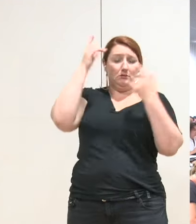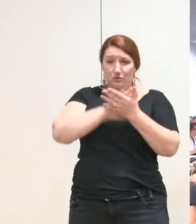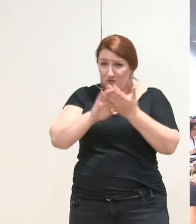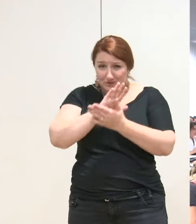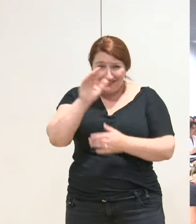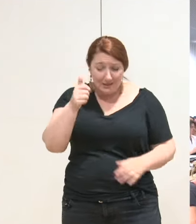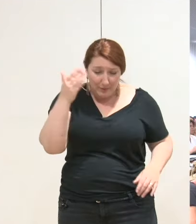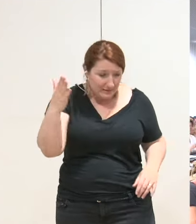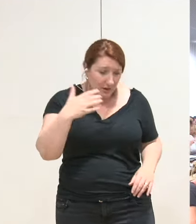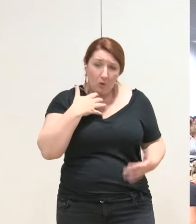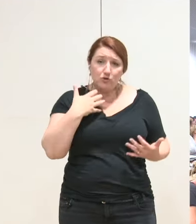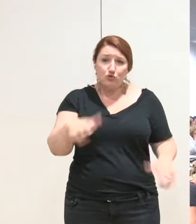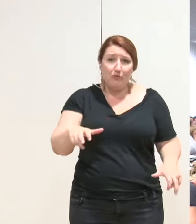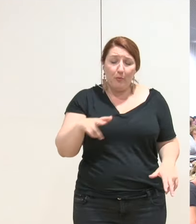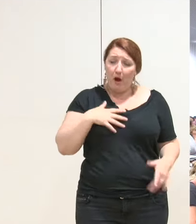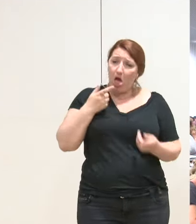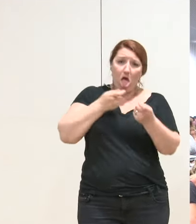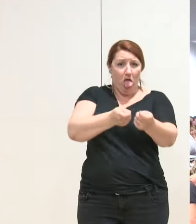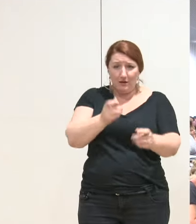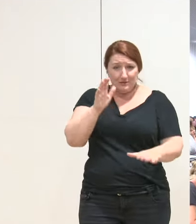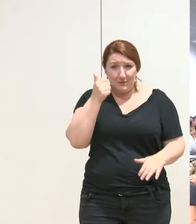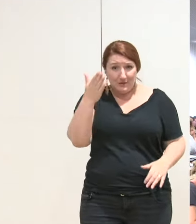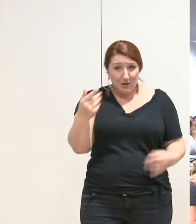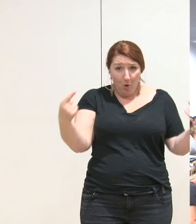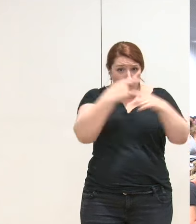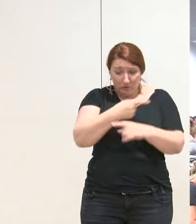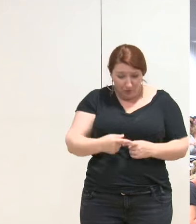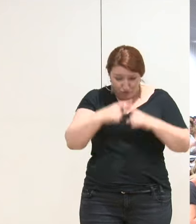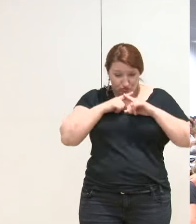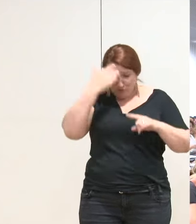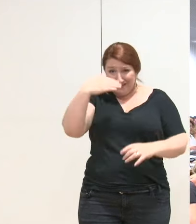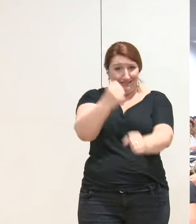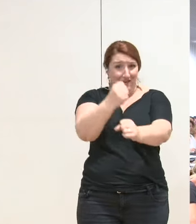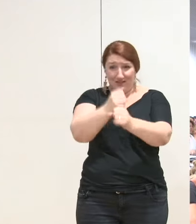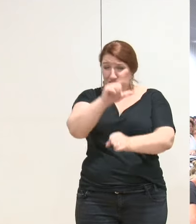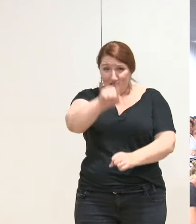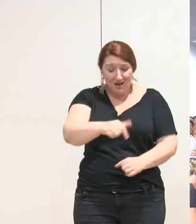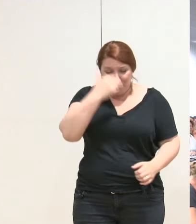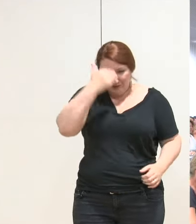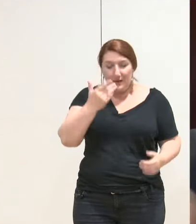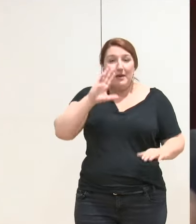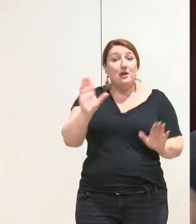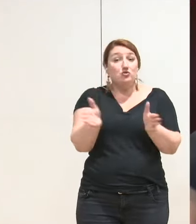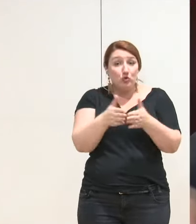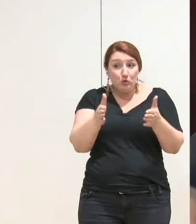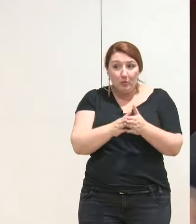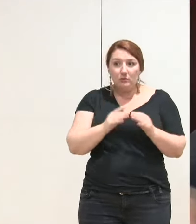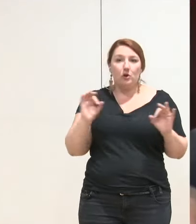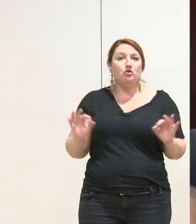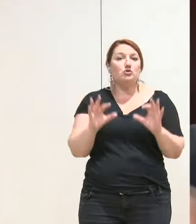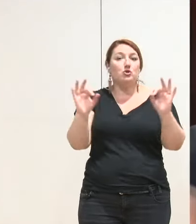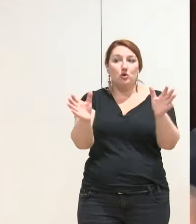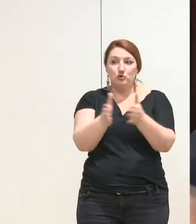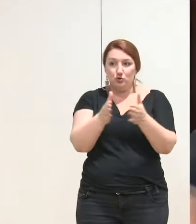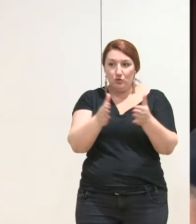au contraire c'est de je suis persuadé en fait que vous bossez et que vous le faites fait ce que je demande simplement comme je demande de temps en temps